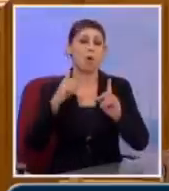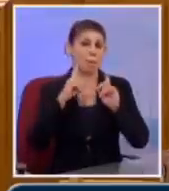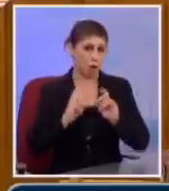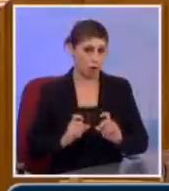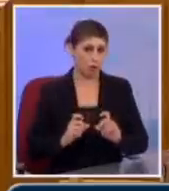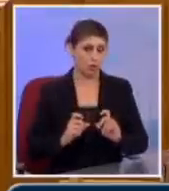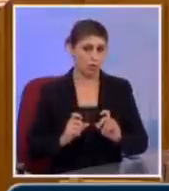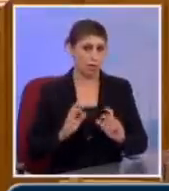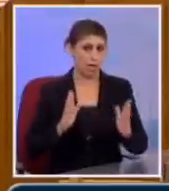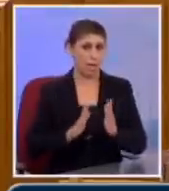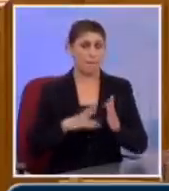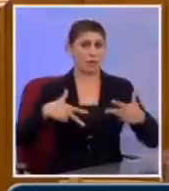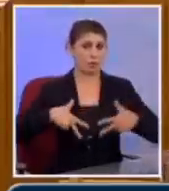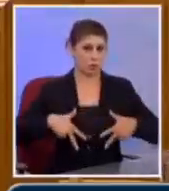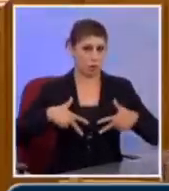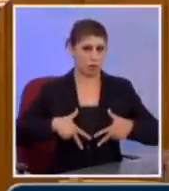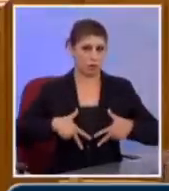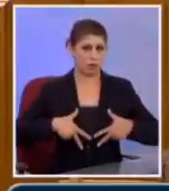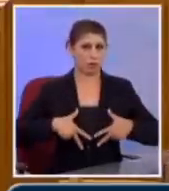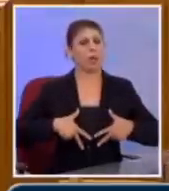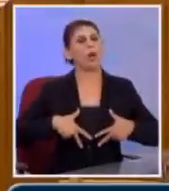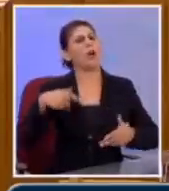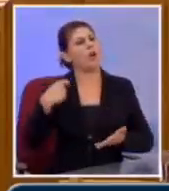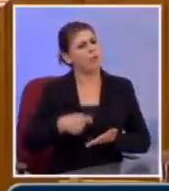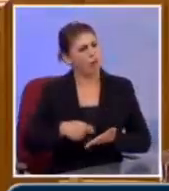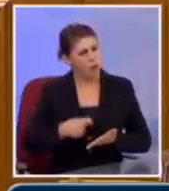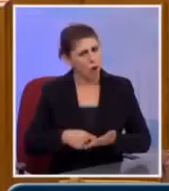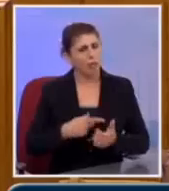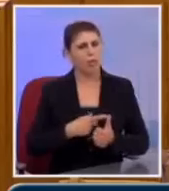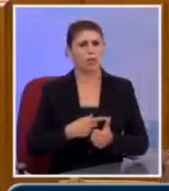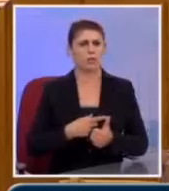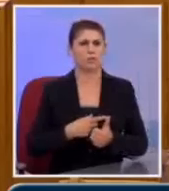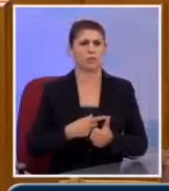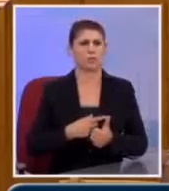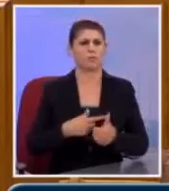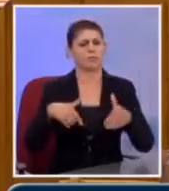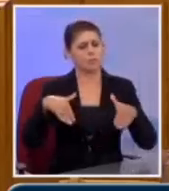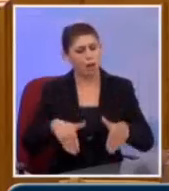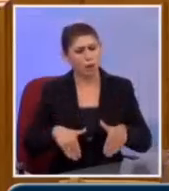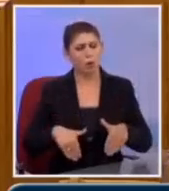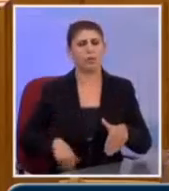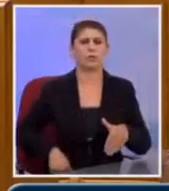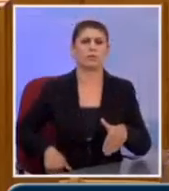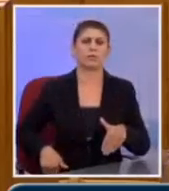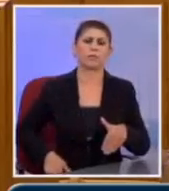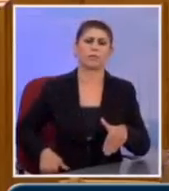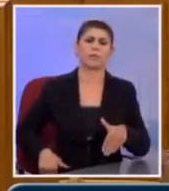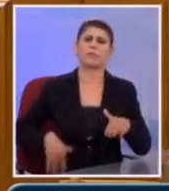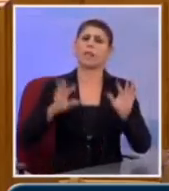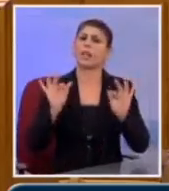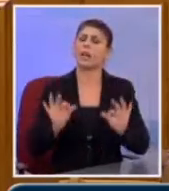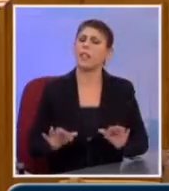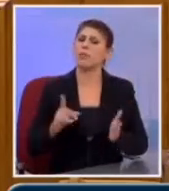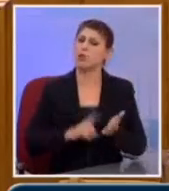υποχρεώσεις απέναντι στο κράτος, φορολογικές, υπακοής, ρύθμιση στους